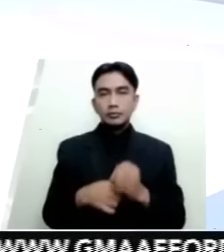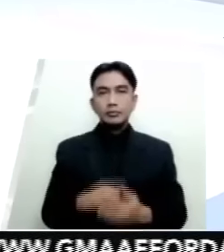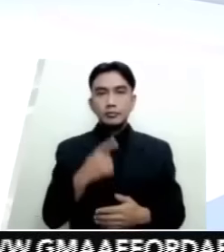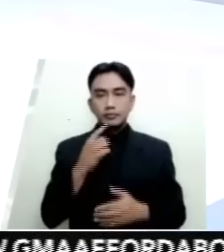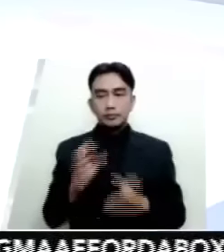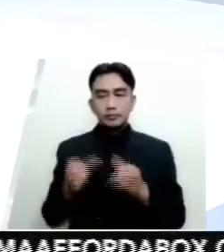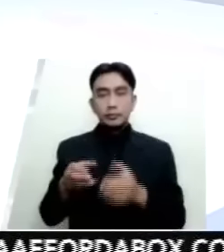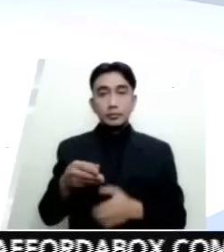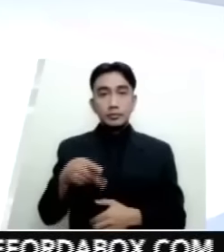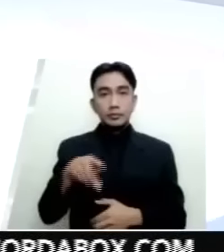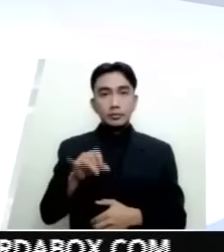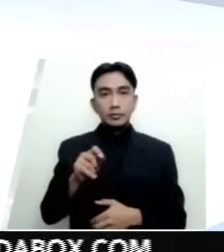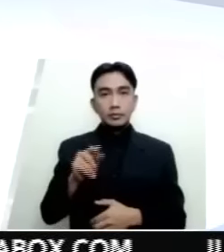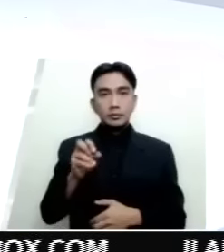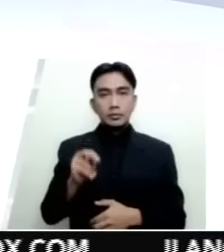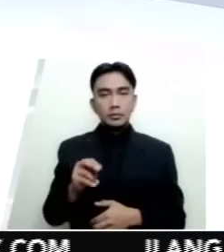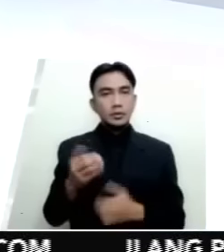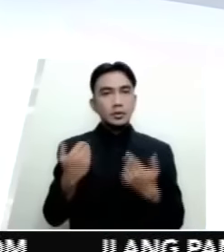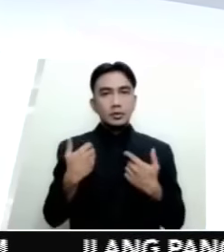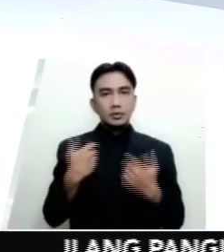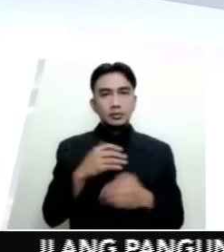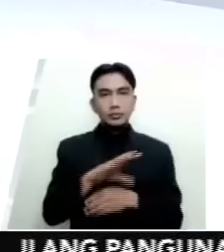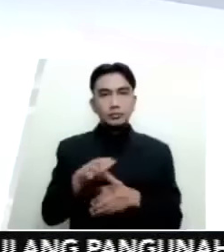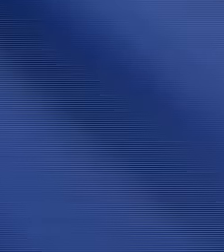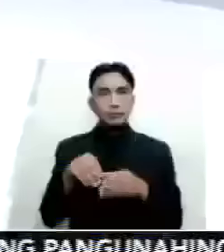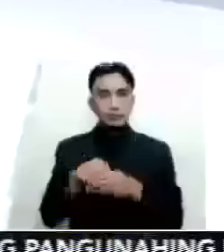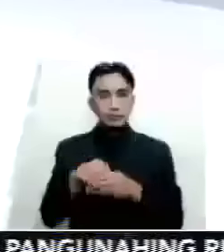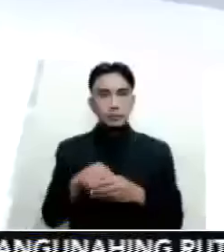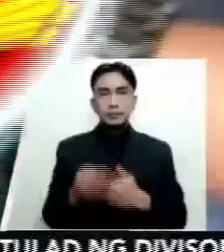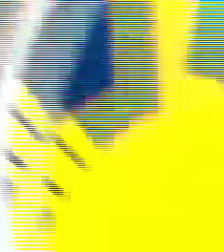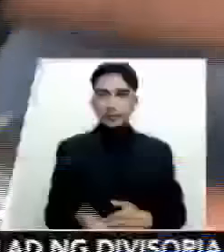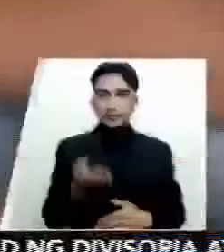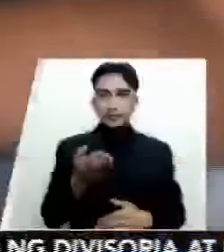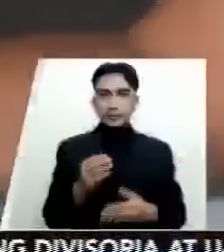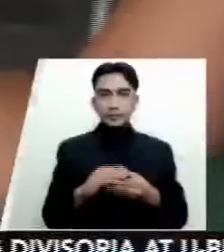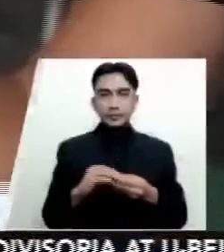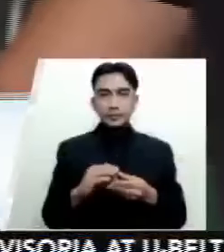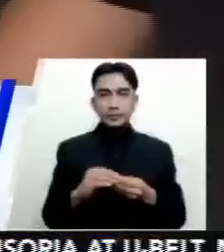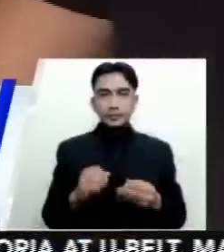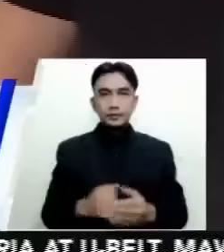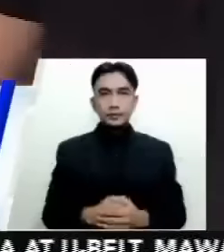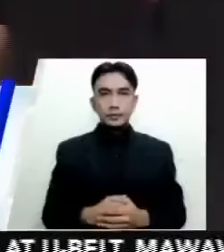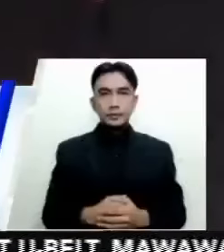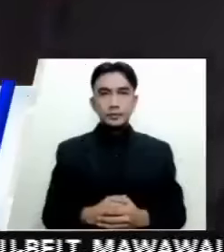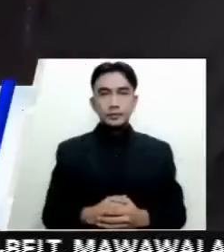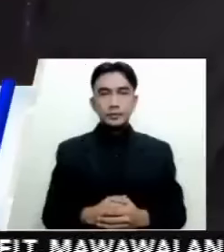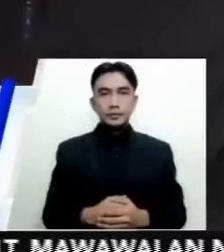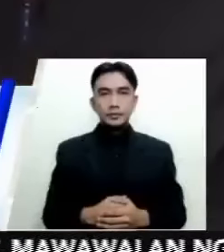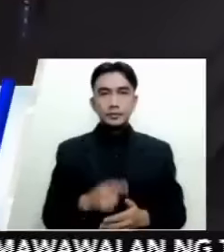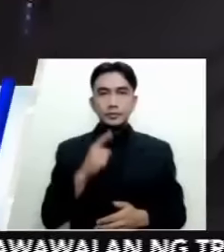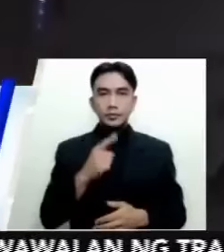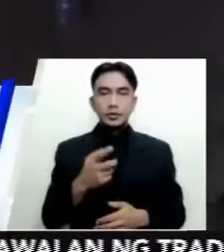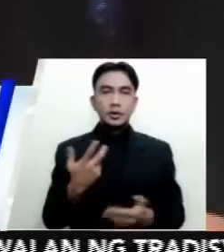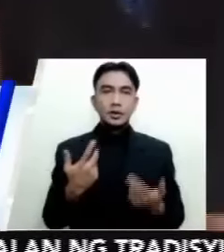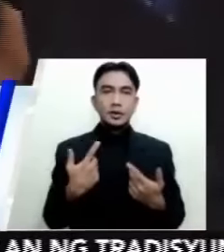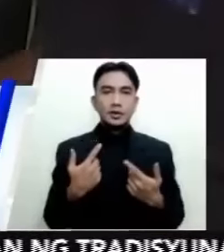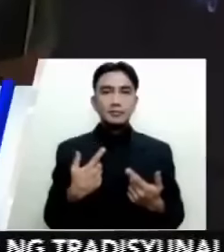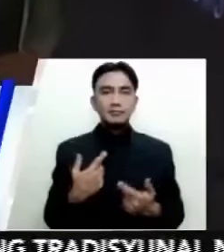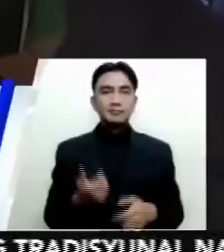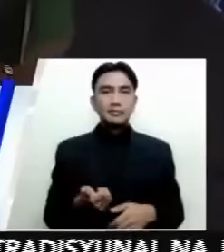hindi pa consolidated na requirement sa PUV Modernization Program. Kahit labag sa loob na mag-consolidate, humabol pa rin sa